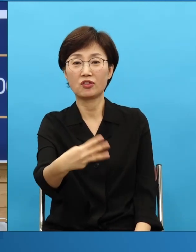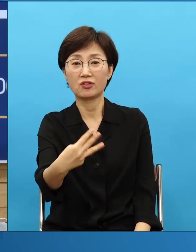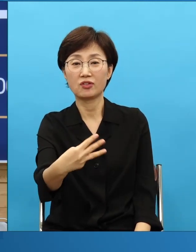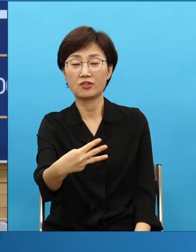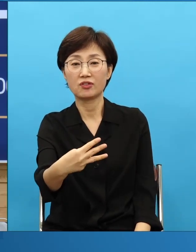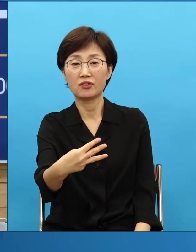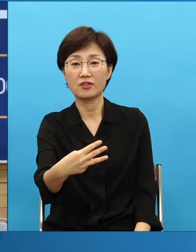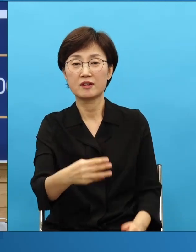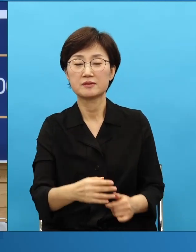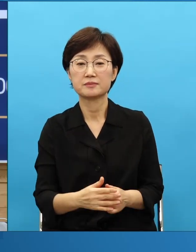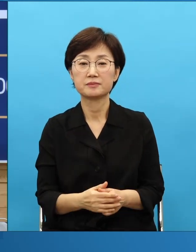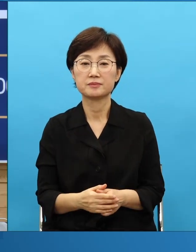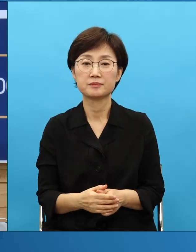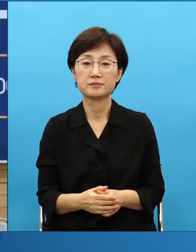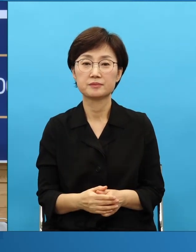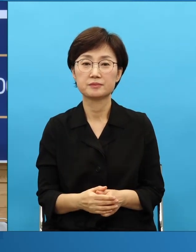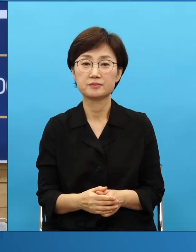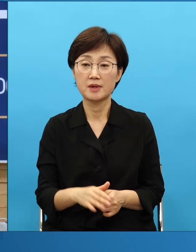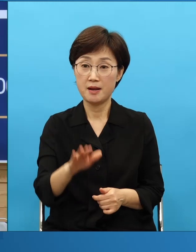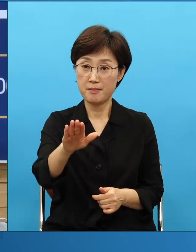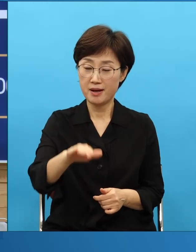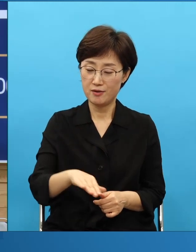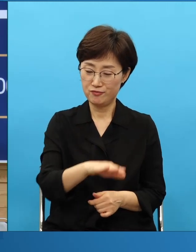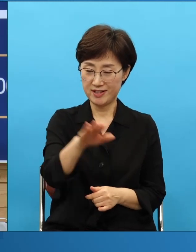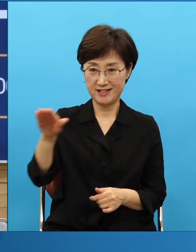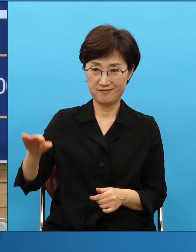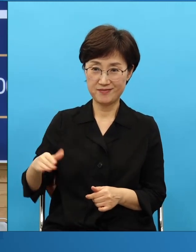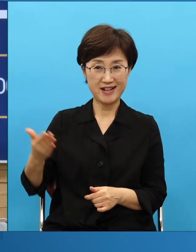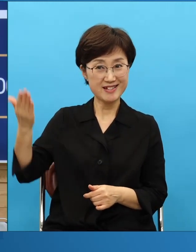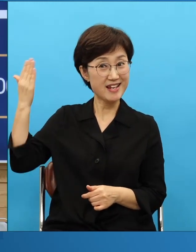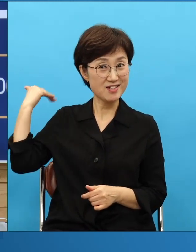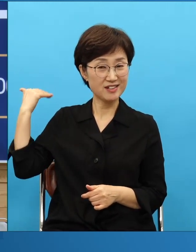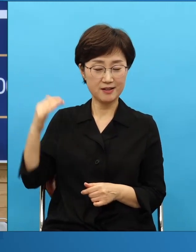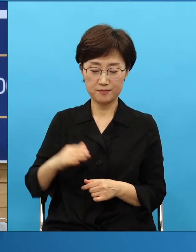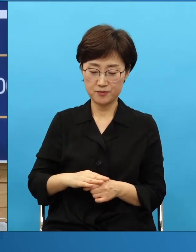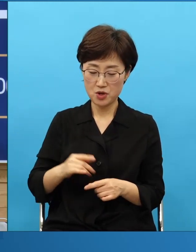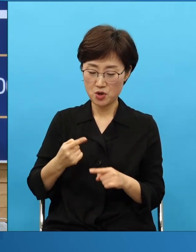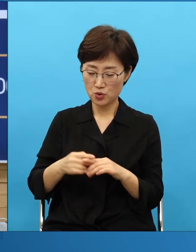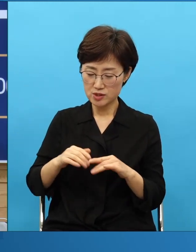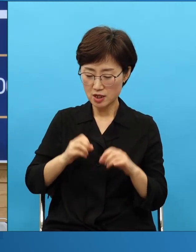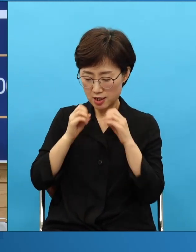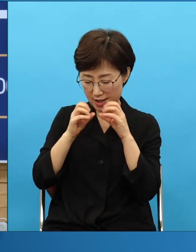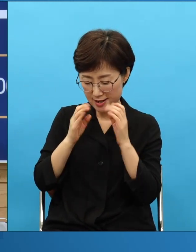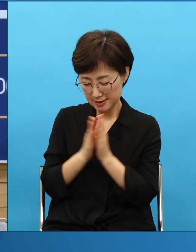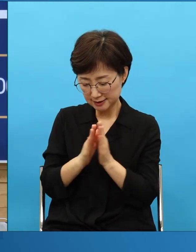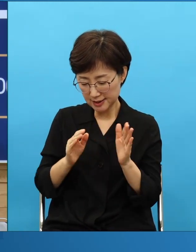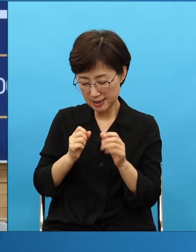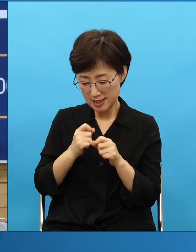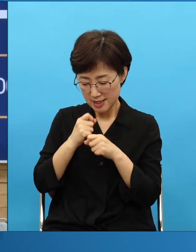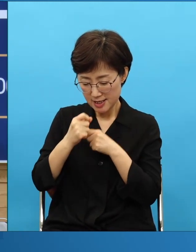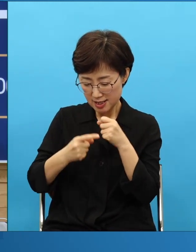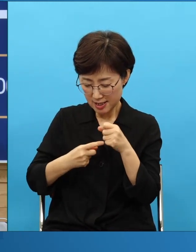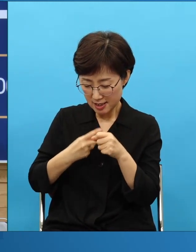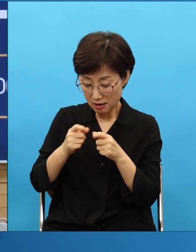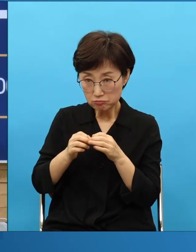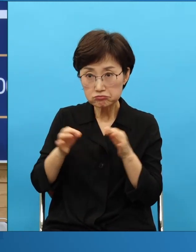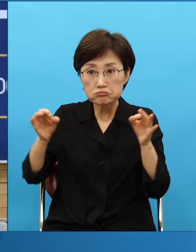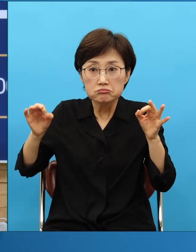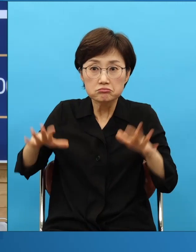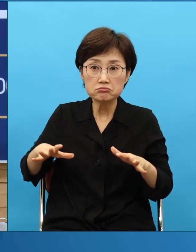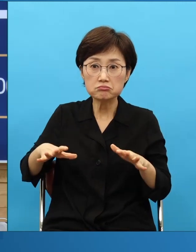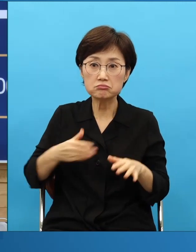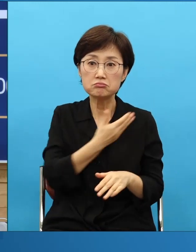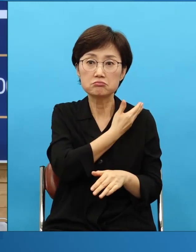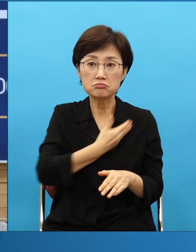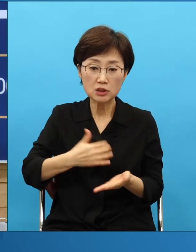day. 우리 교회가 전도하는데 한 몇 년 만에 3천 제자 일어나는 거예요. Our church were 그렇죠. evangelizing, and one day 나 그거 we